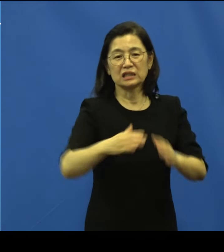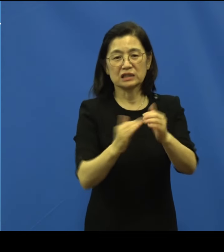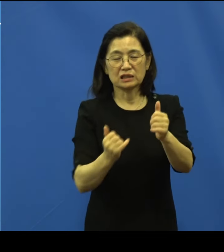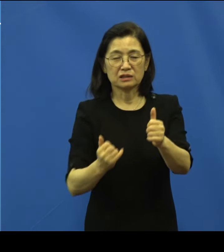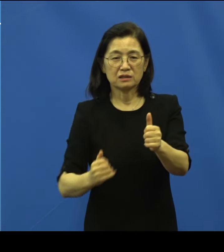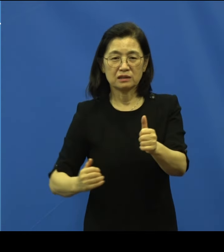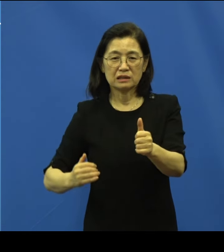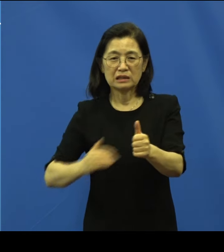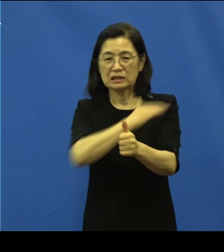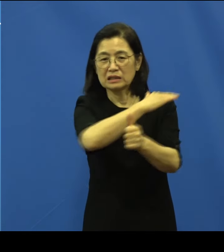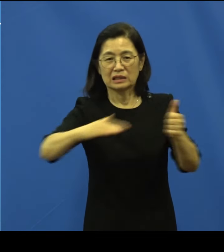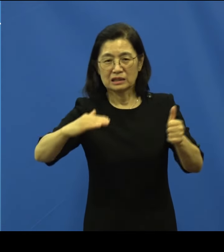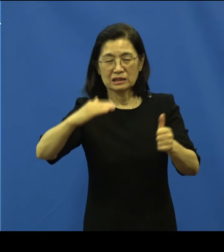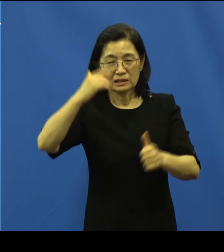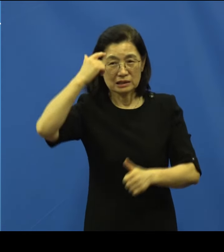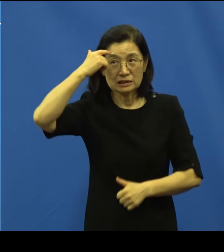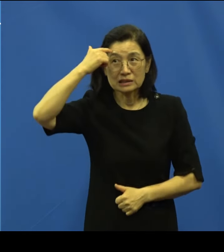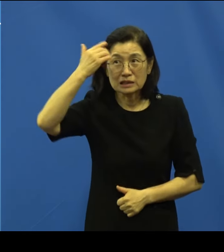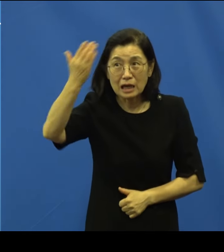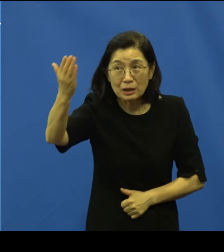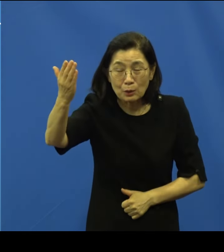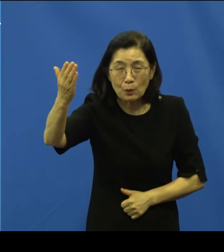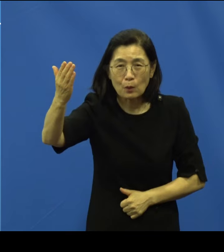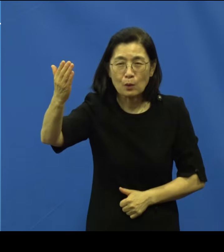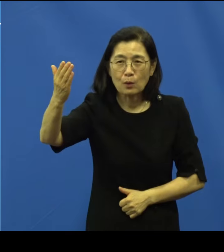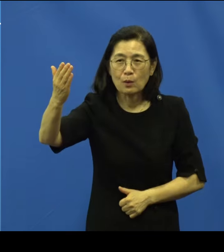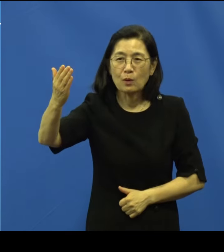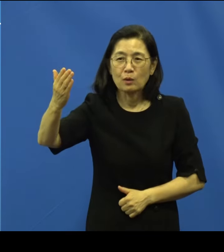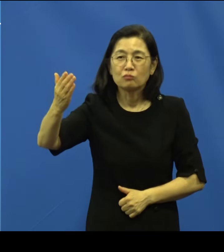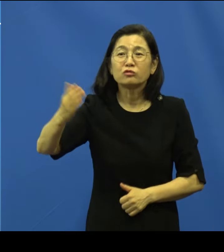보복하고자 하는 마음으로 물었던 것 같아요. 이스라엘 왕이.